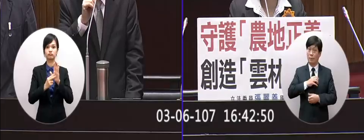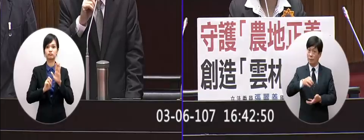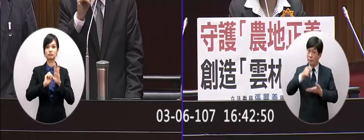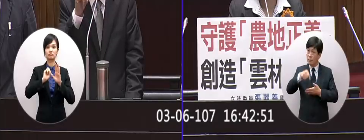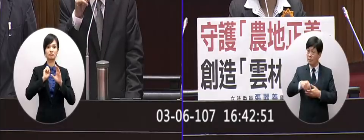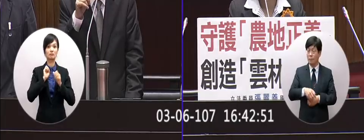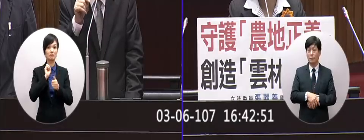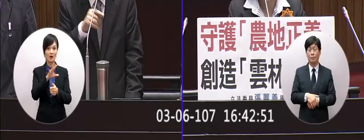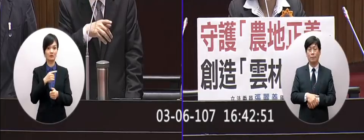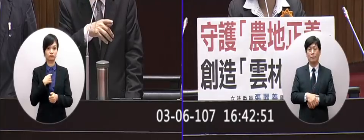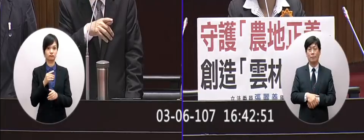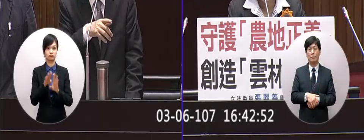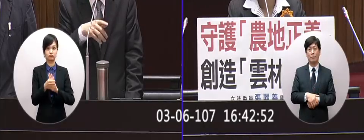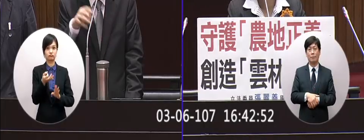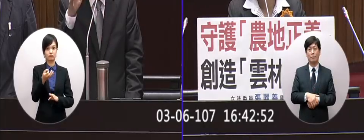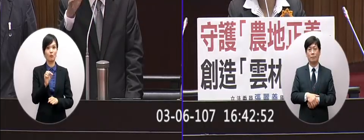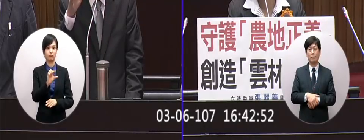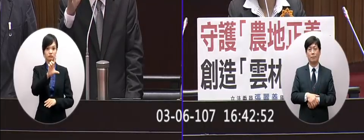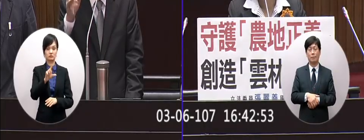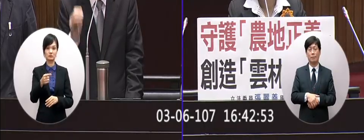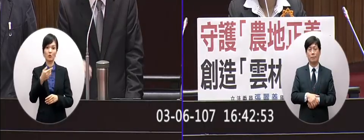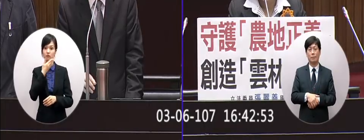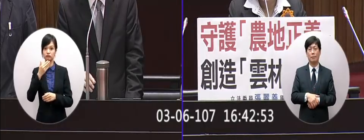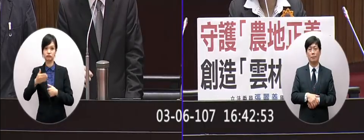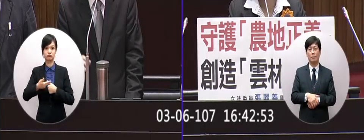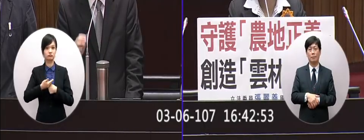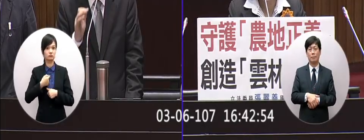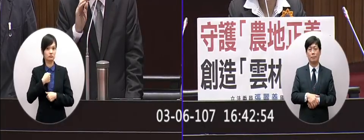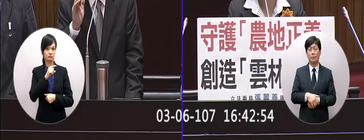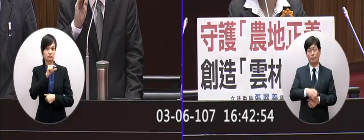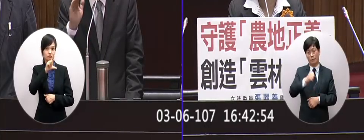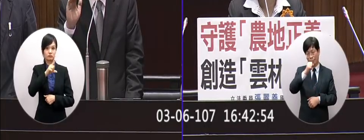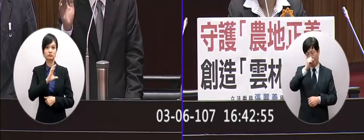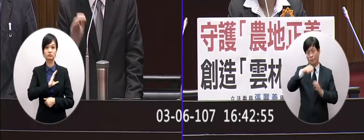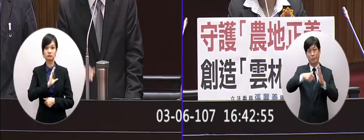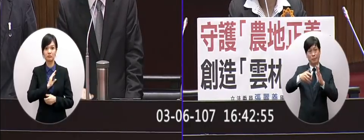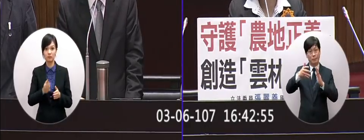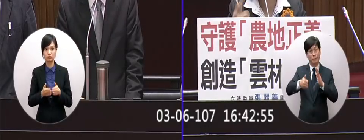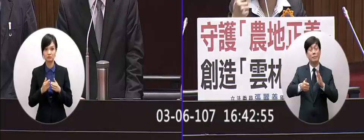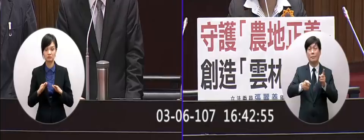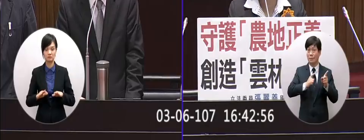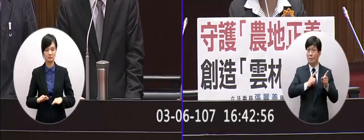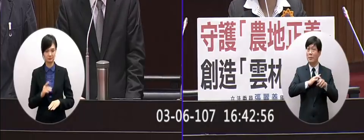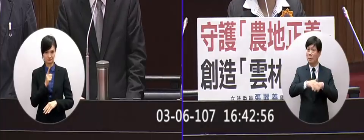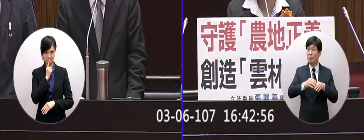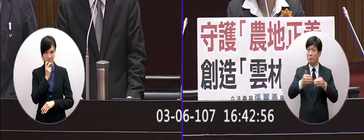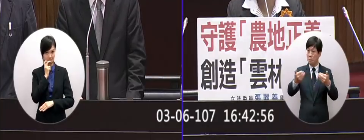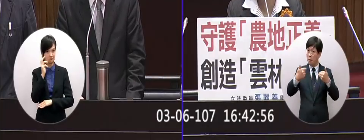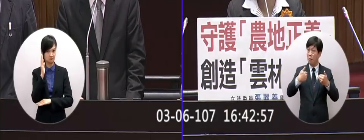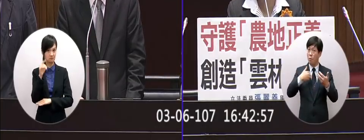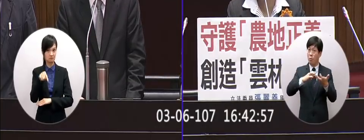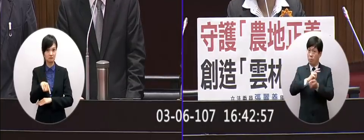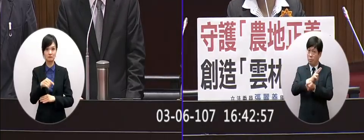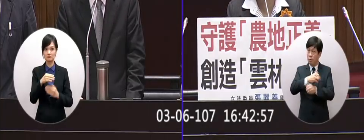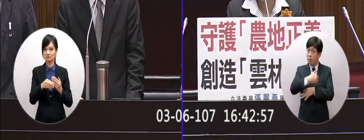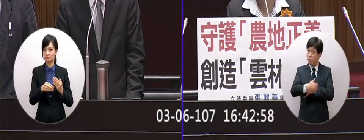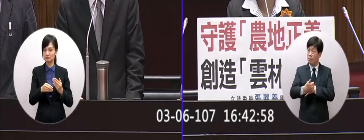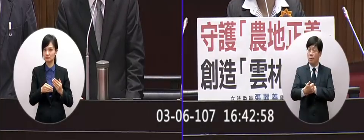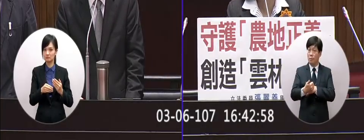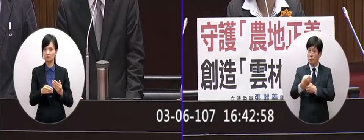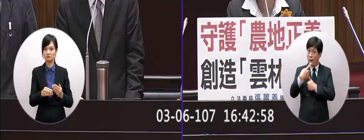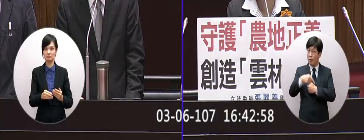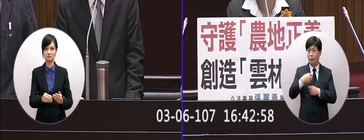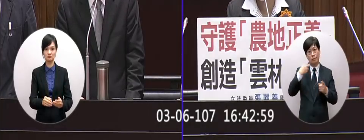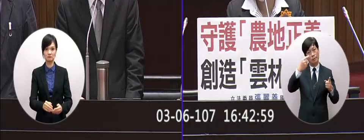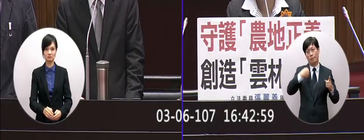里， 最好的方法就是目前中央的这一套统筹分配税法。 你会对我来自云林县的讲这种话，